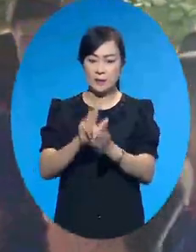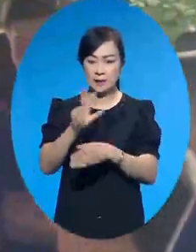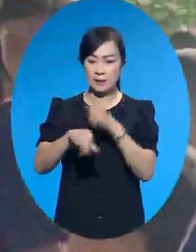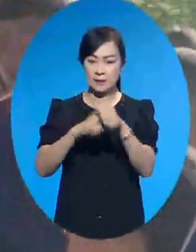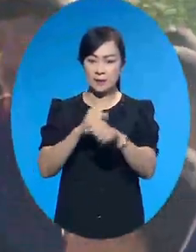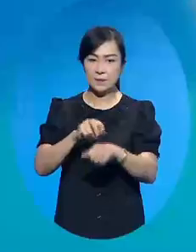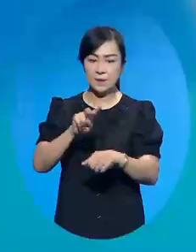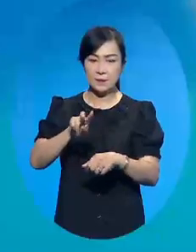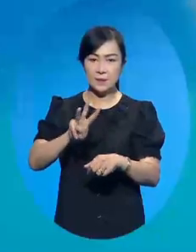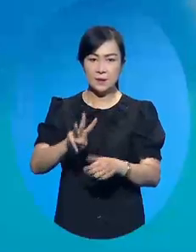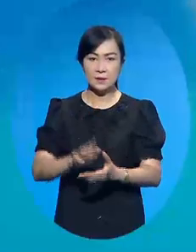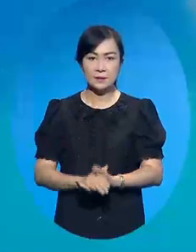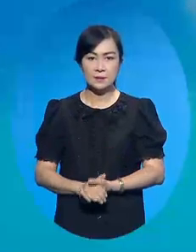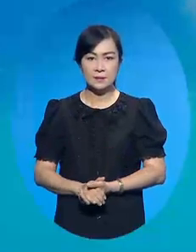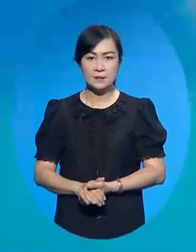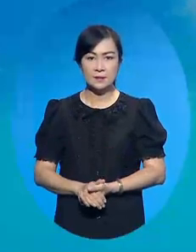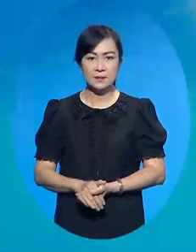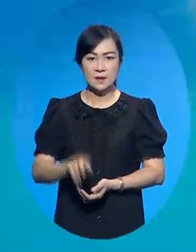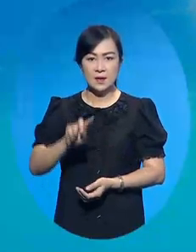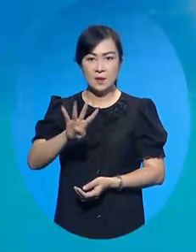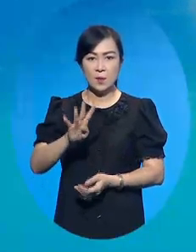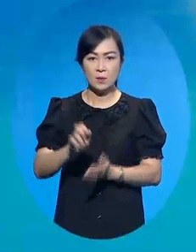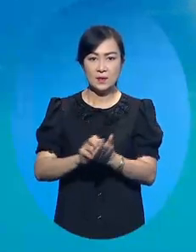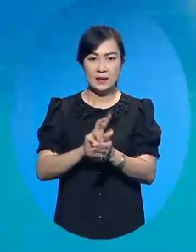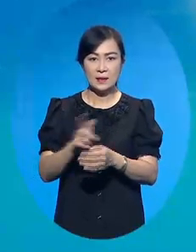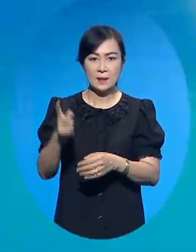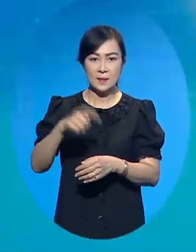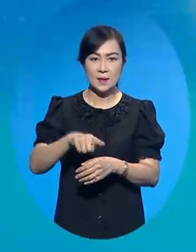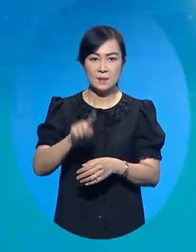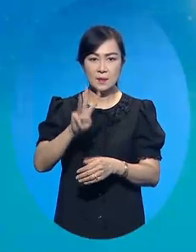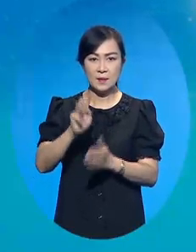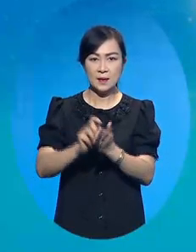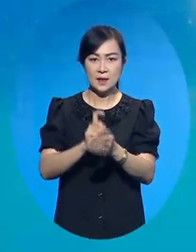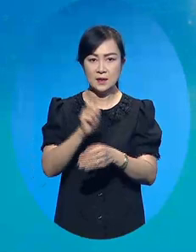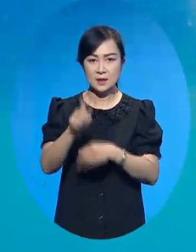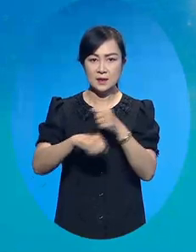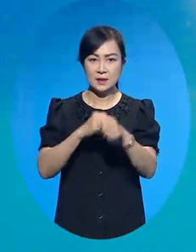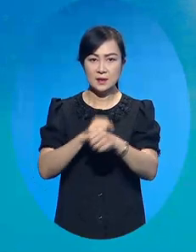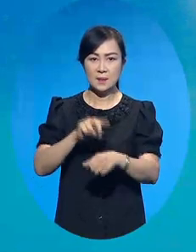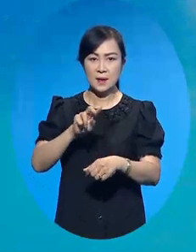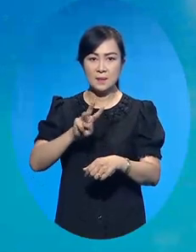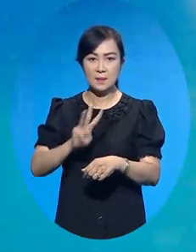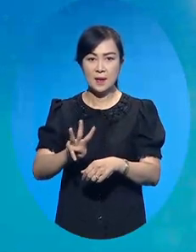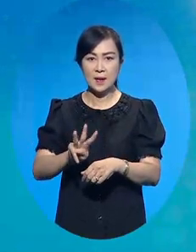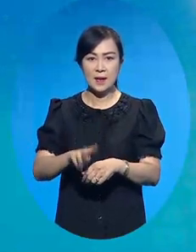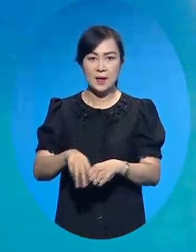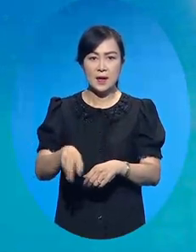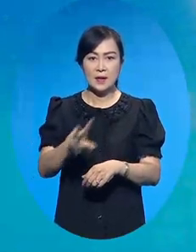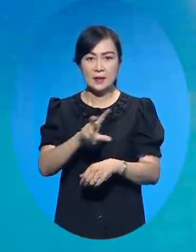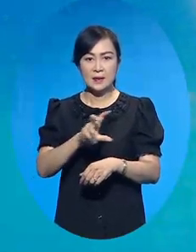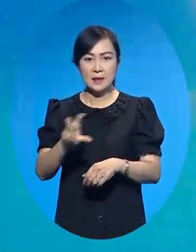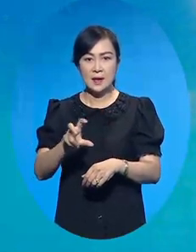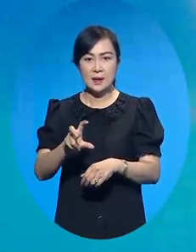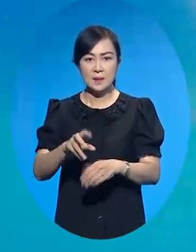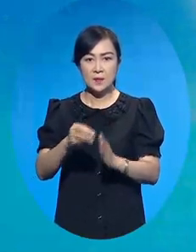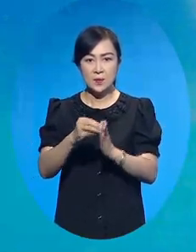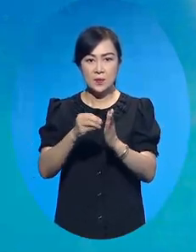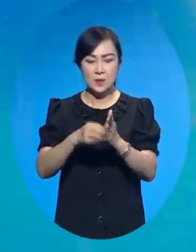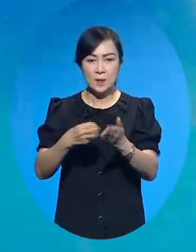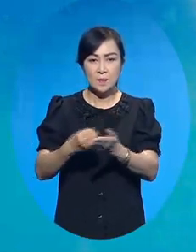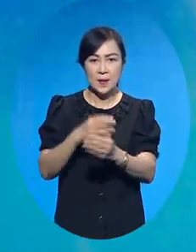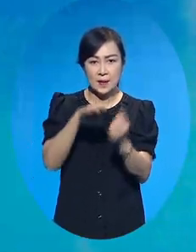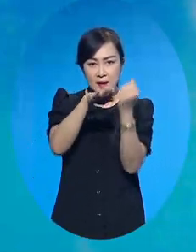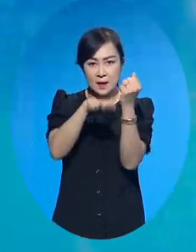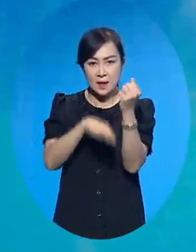2023. Từ ngày 24 tháng 8 cho đến ngày 13 tháng 9 năm 2023, đồng loạt 800 điểm bán trên cả